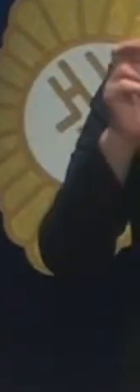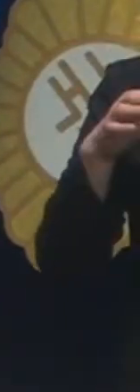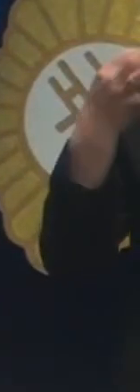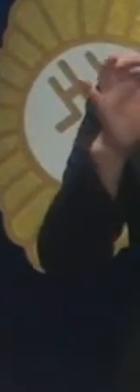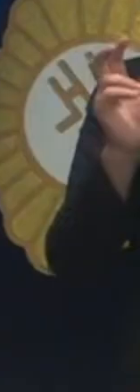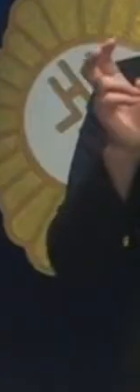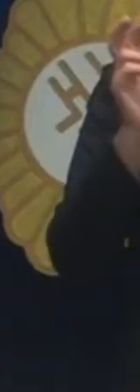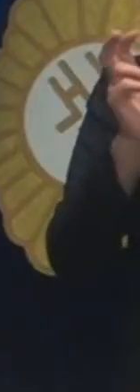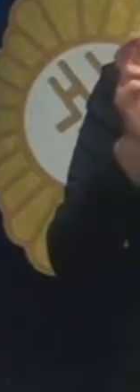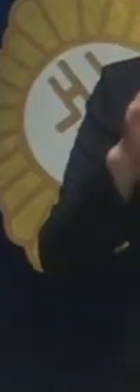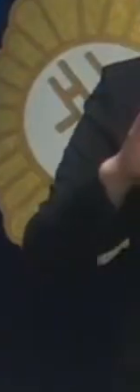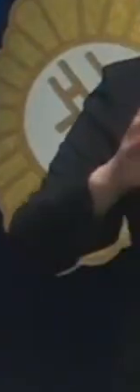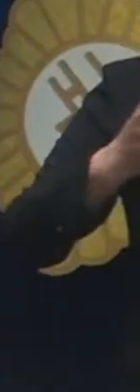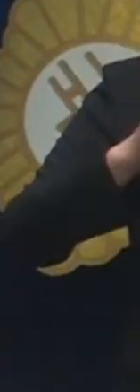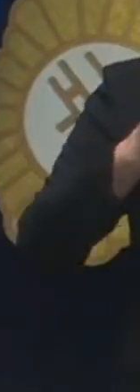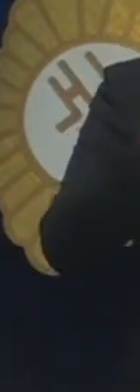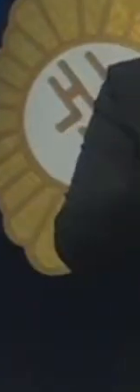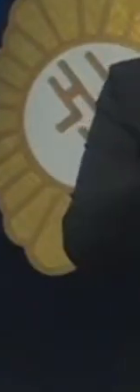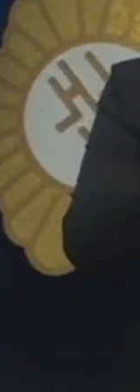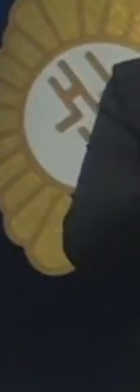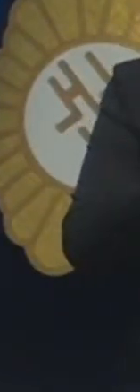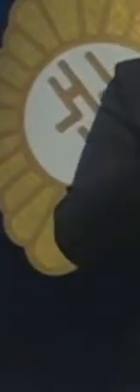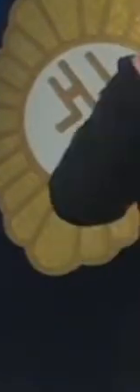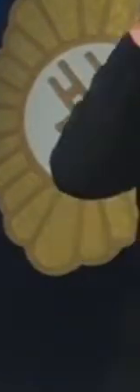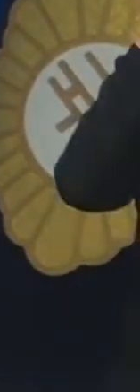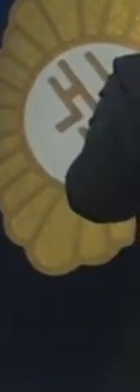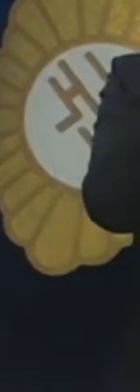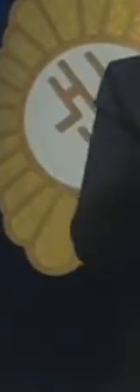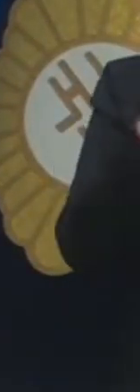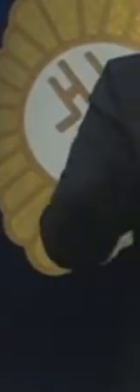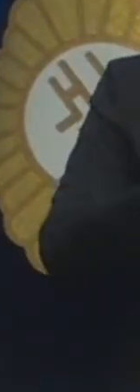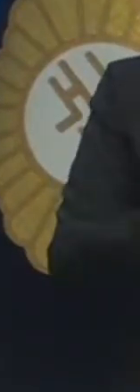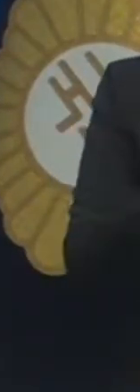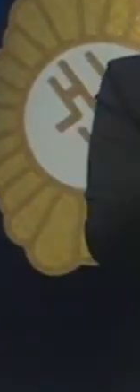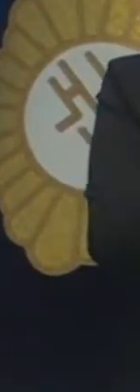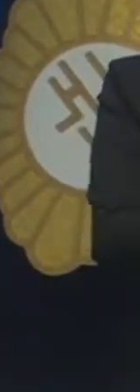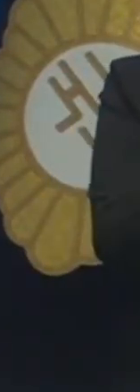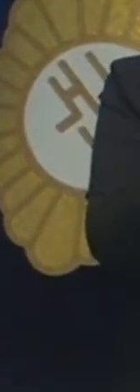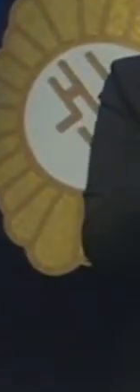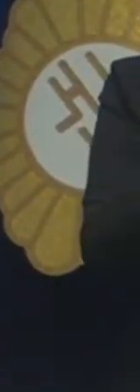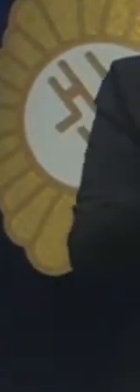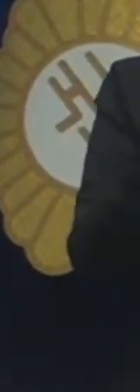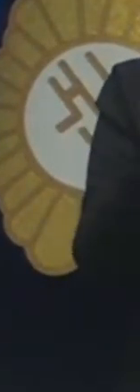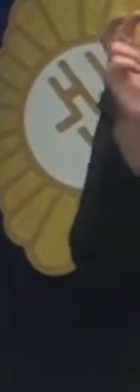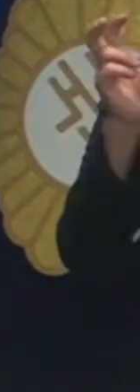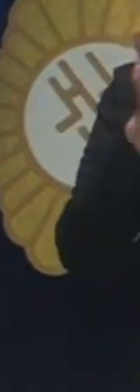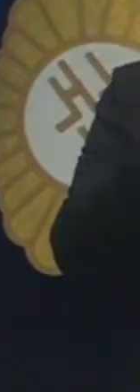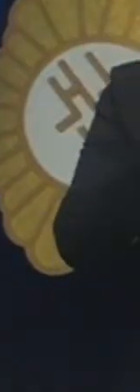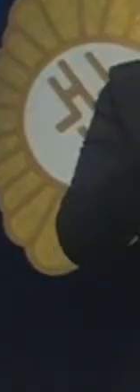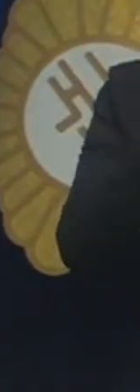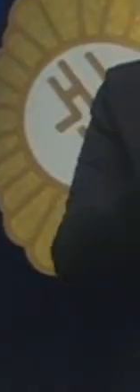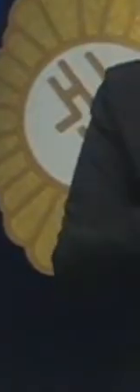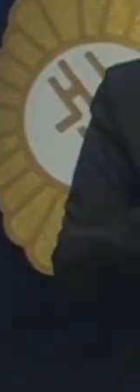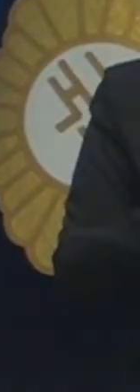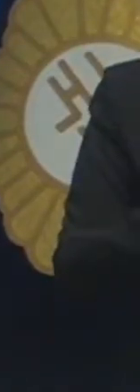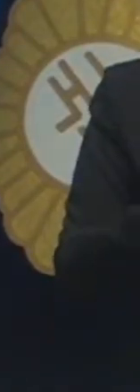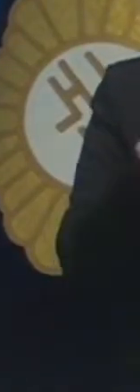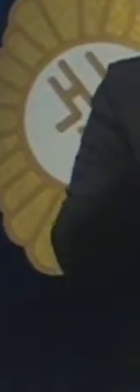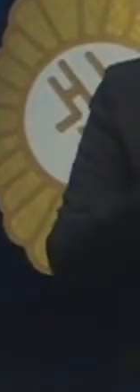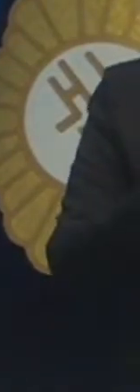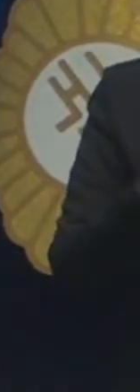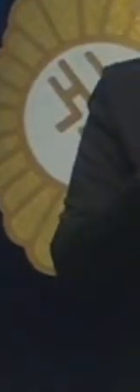금융회사들의 논의로 아마 기결되고 있을 것 같습니다. 이 문제는 금융회사들만의 그런 이해관계가